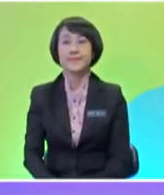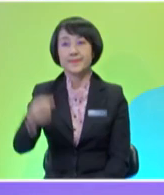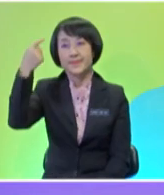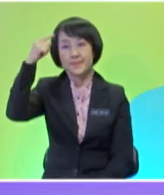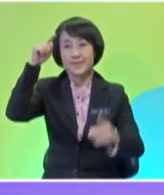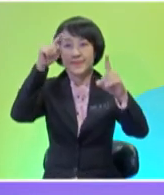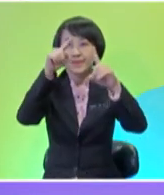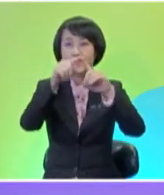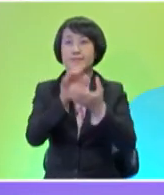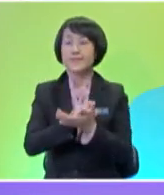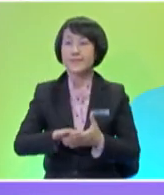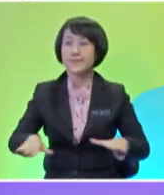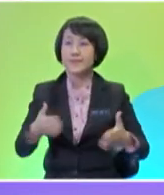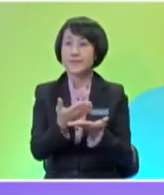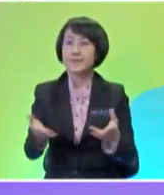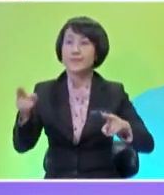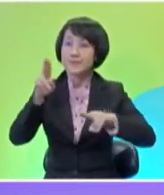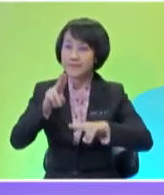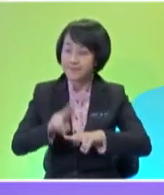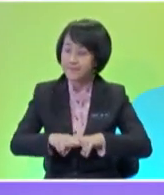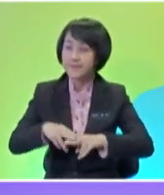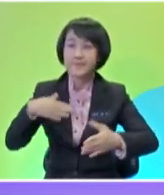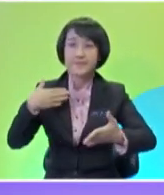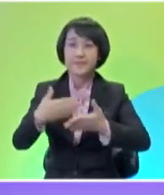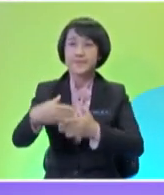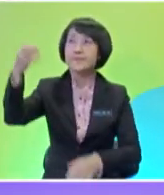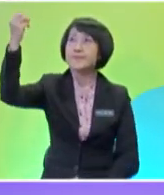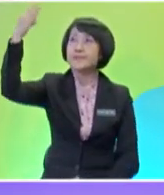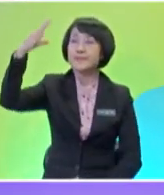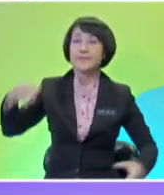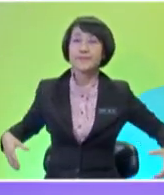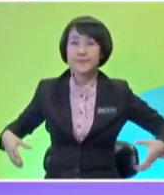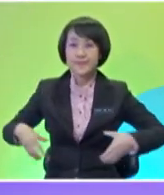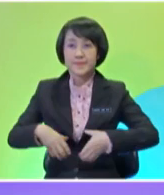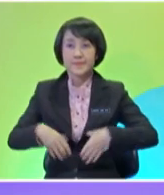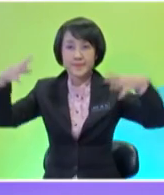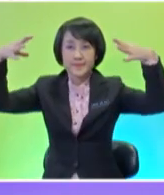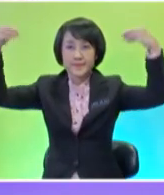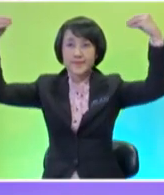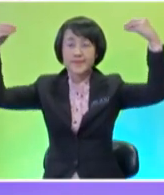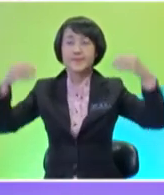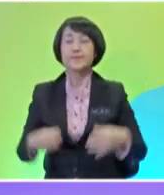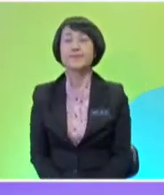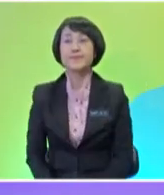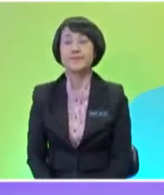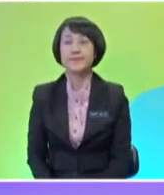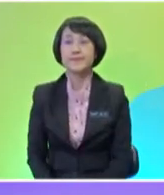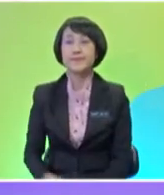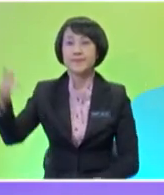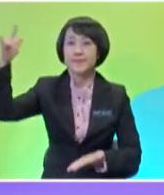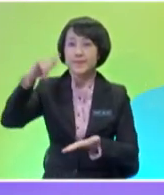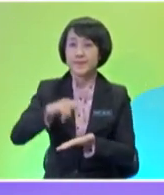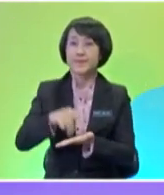keselamatan Anda dikehendaki berada di tempat duduk sehingga isyarat pasangkan tadi Leda dipadamkan dan pesawat berhenti